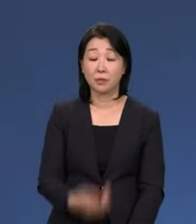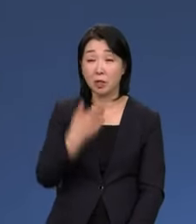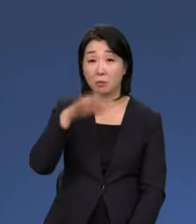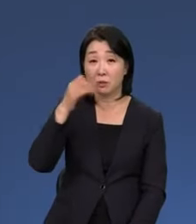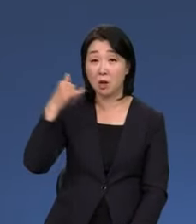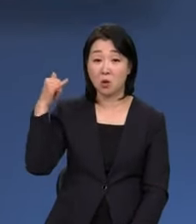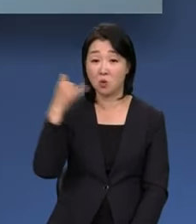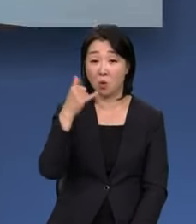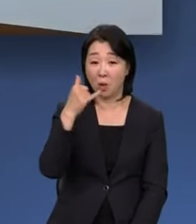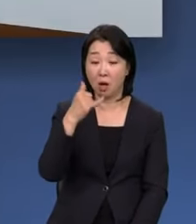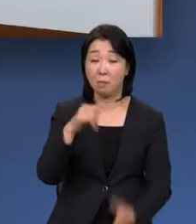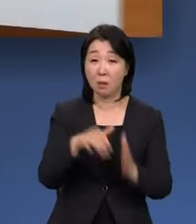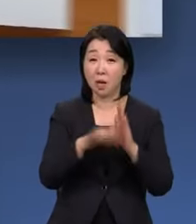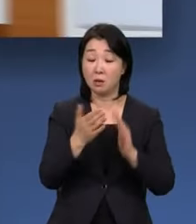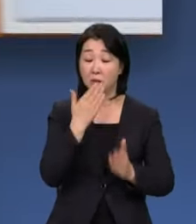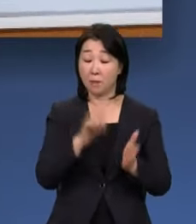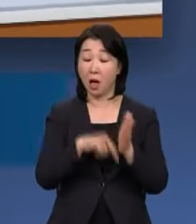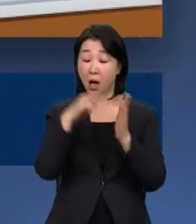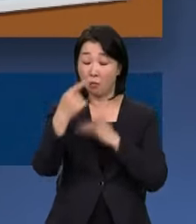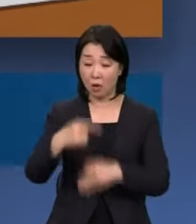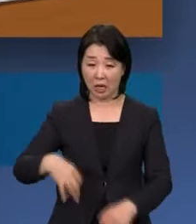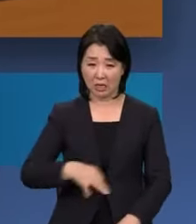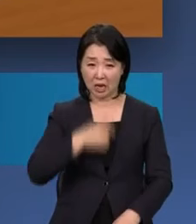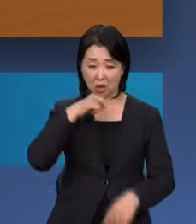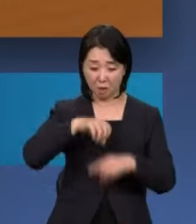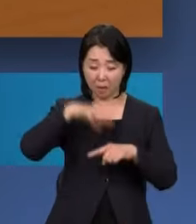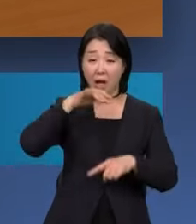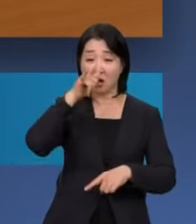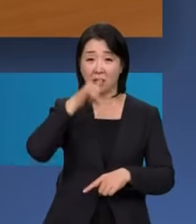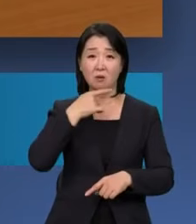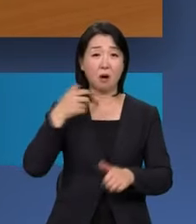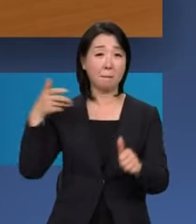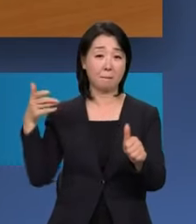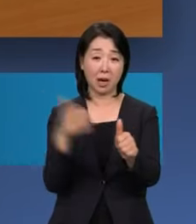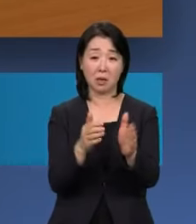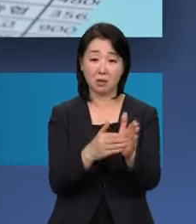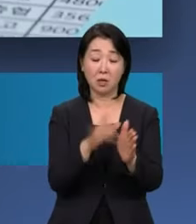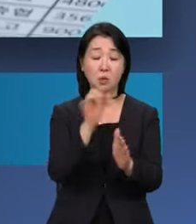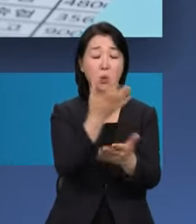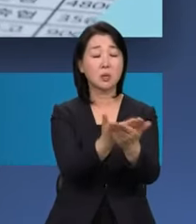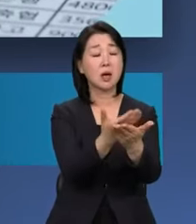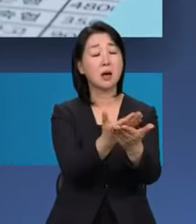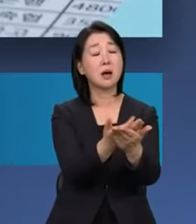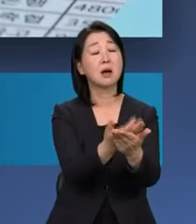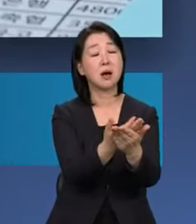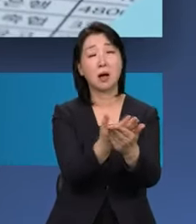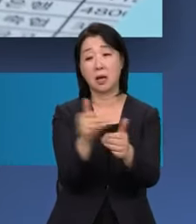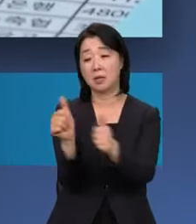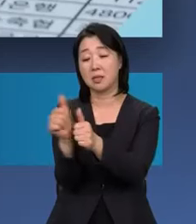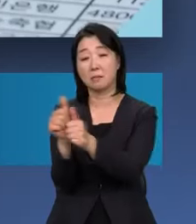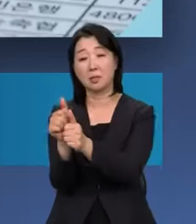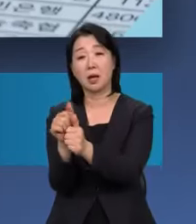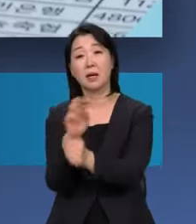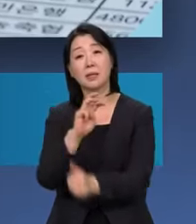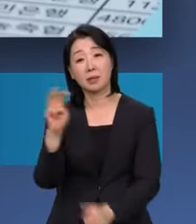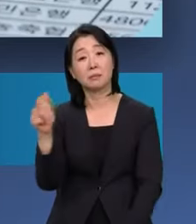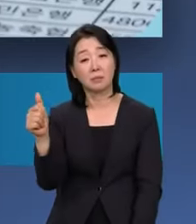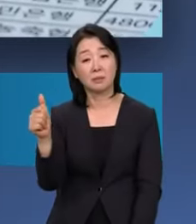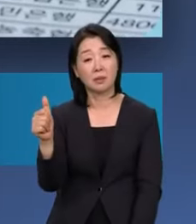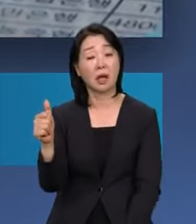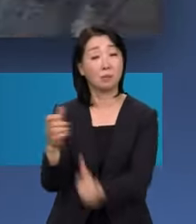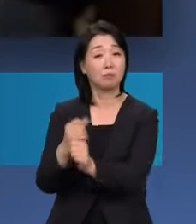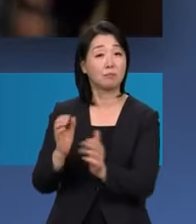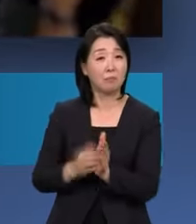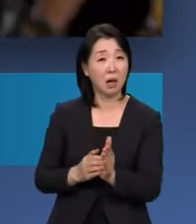음식점에 전화를 걸어 여기서 식사한 뒤에 장염에 걸렸다. 이렇게 협박을 하면서 돈을 뜯어온 30대 남성이 경찰에 붙잡혔습니다.